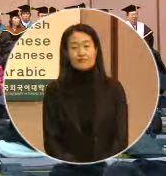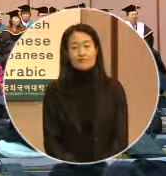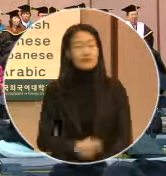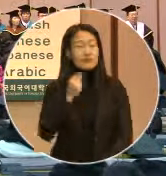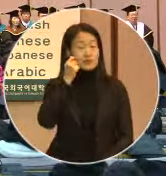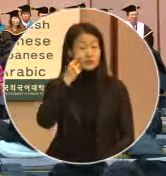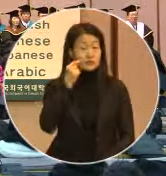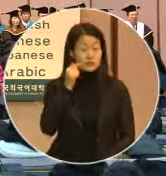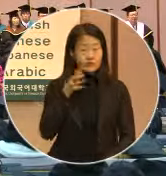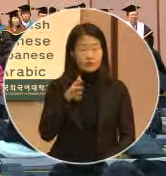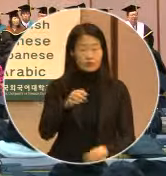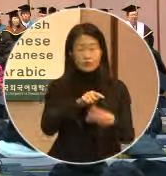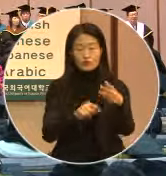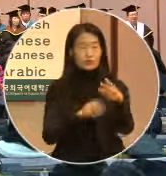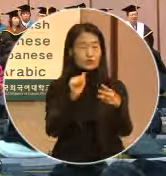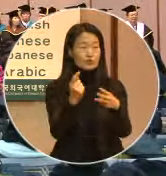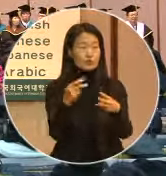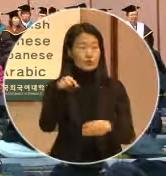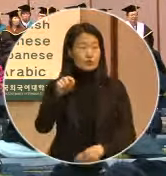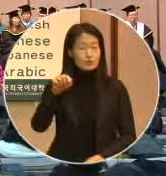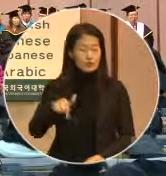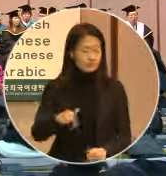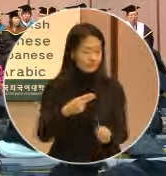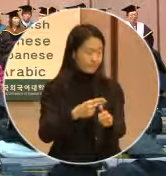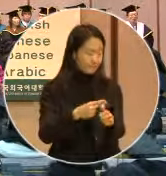교수님, 일본어학부 윤호숙 교수님,